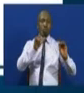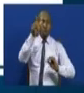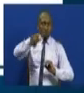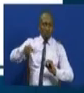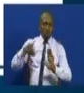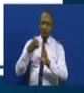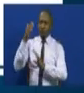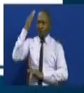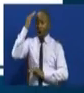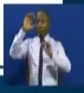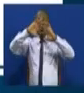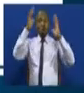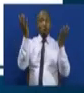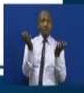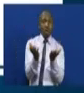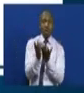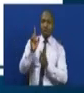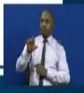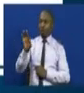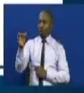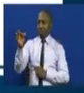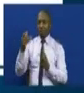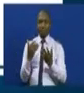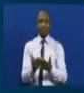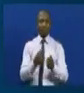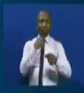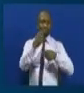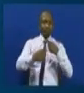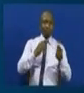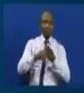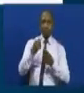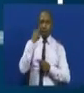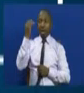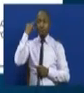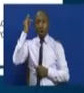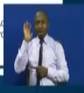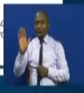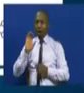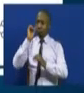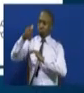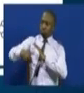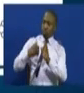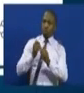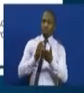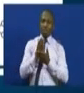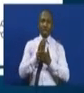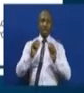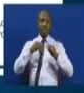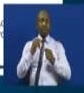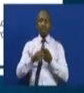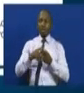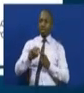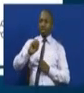kujua ulimwengu unaendeleaje. Tunaendelea kuangalia maoni yako ambayo umetutumia kupitia kurasa zetu hizi.